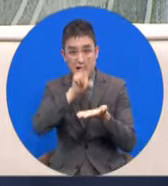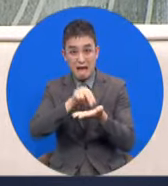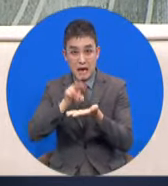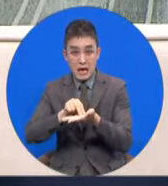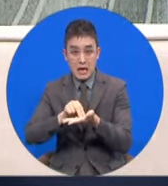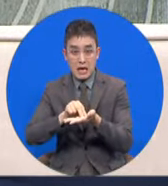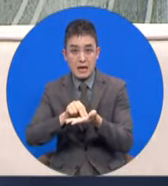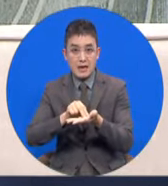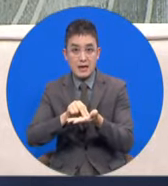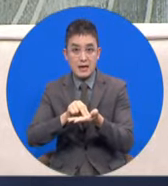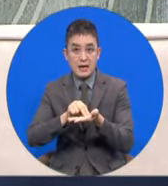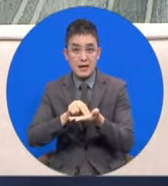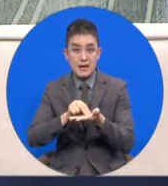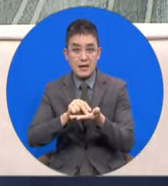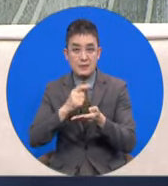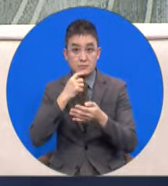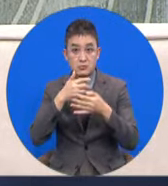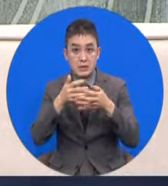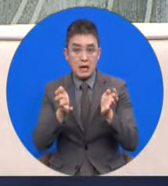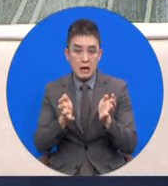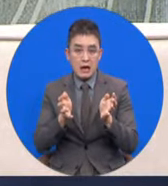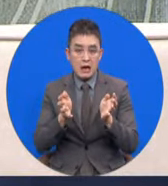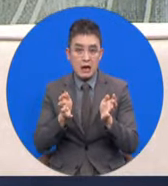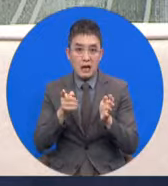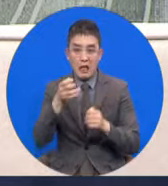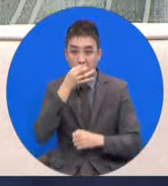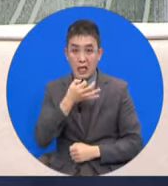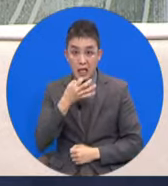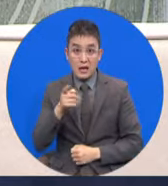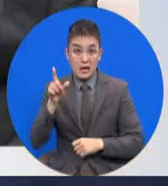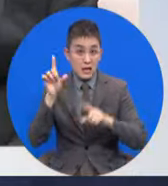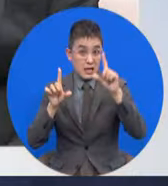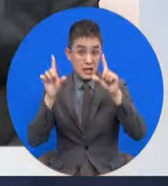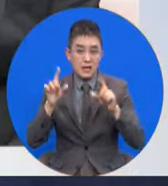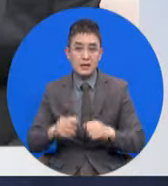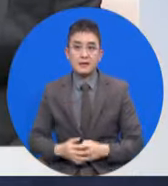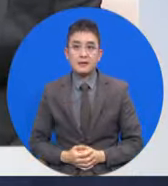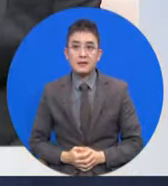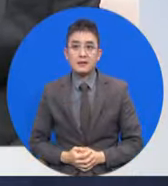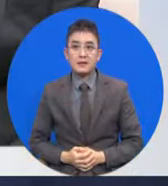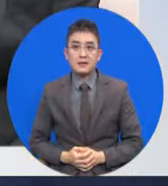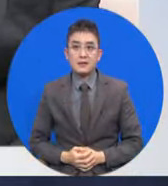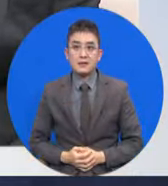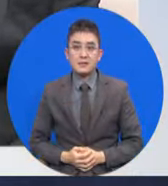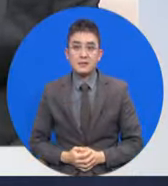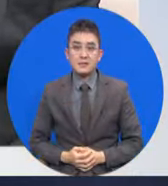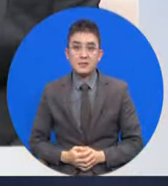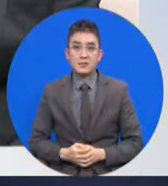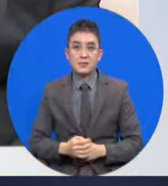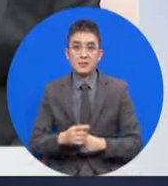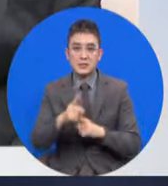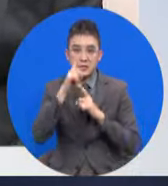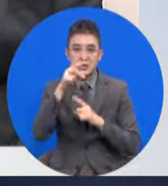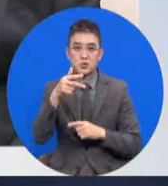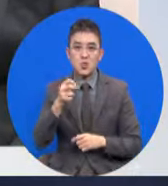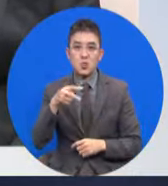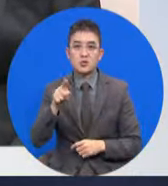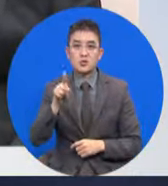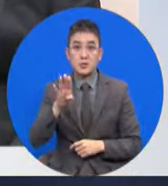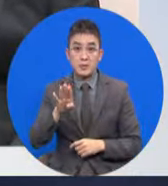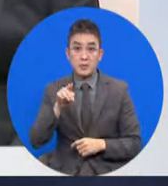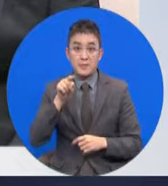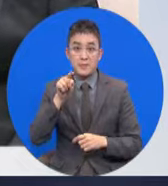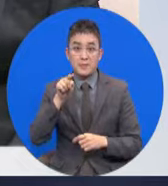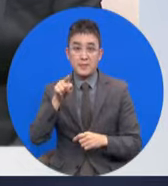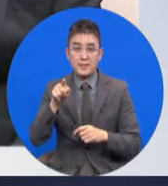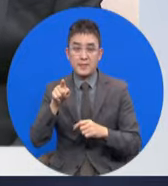민주당이 그렇게 쉽지 않았던 그런 기조가 있었는데 중간에 아무래도 이종섭 대사 문제라든지 또 뭐 대파합 논쟁이라든지